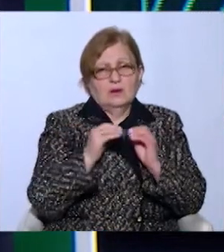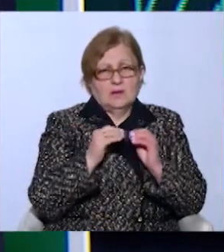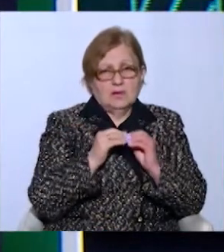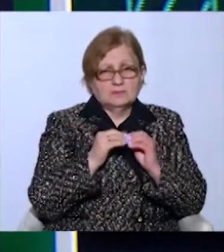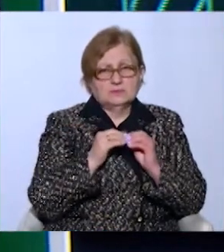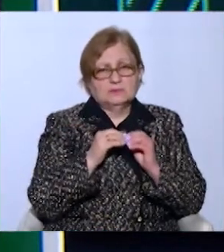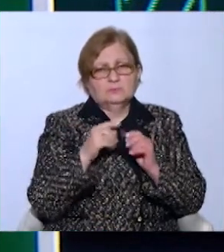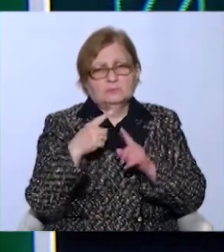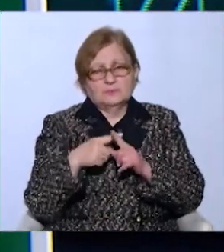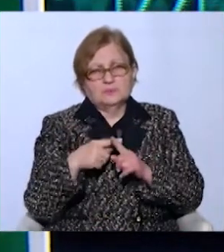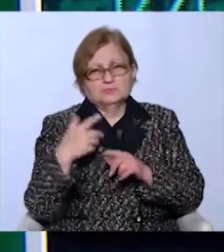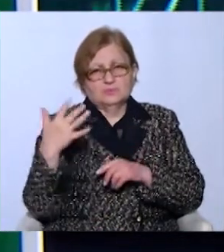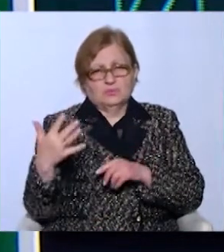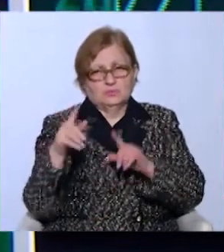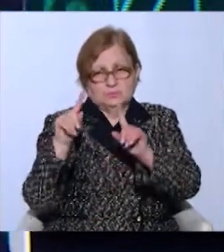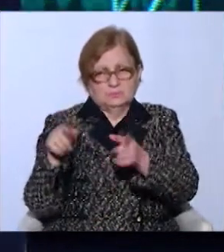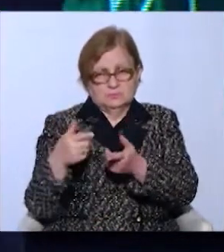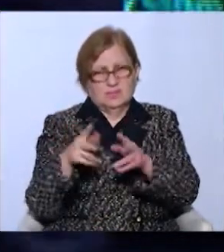10 პლუს 5